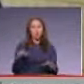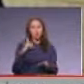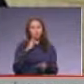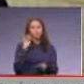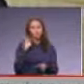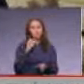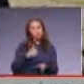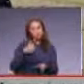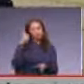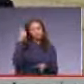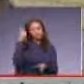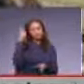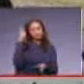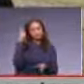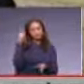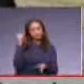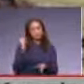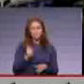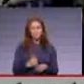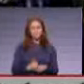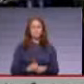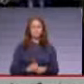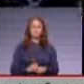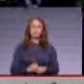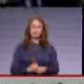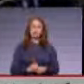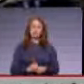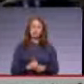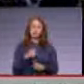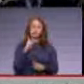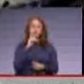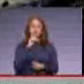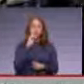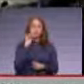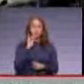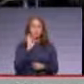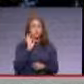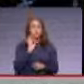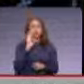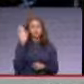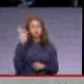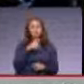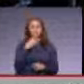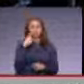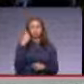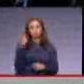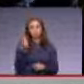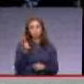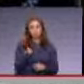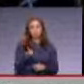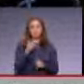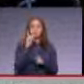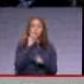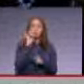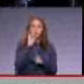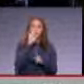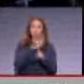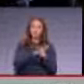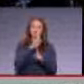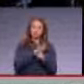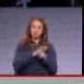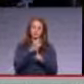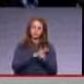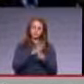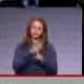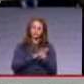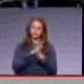دنيا. يعني من غيرها حاسه ان الدنيا دي بعد الام مفيش حنان.